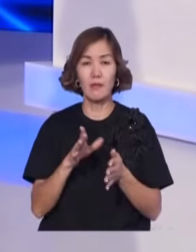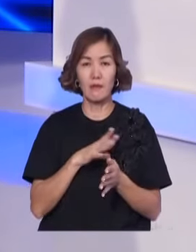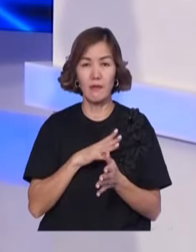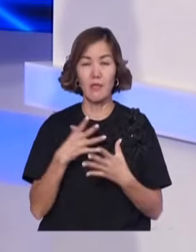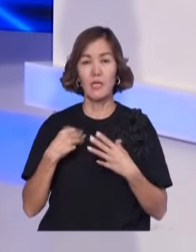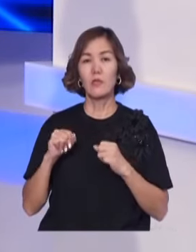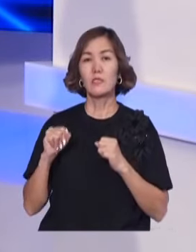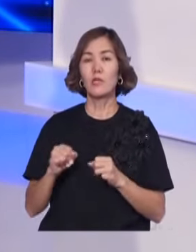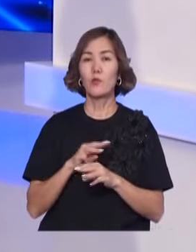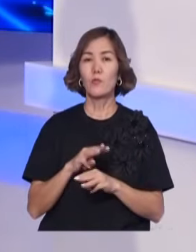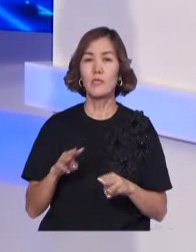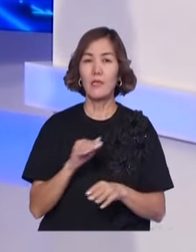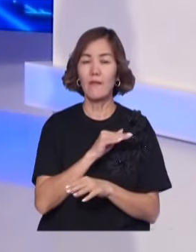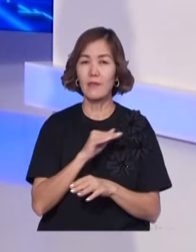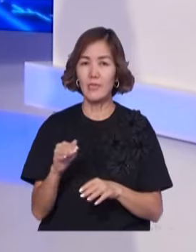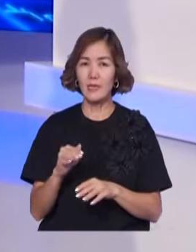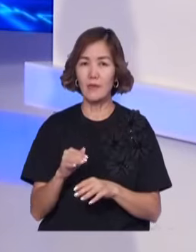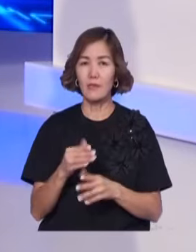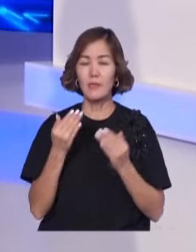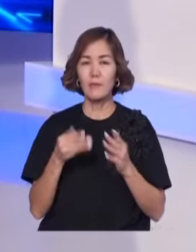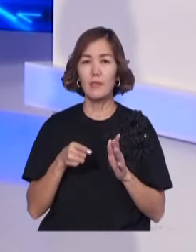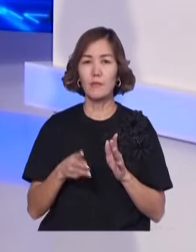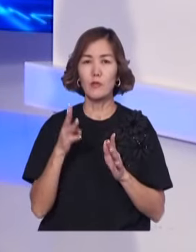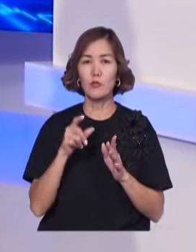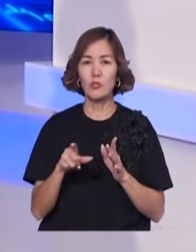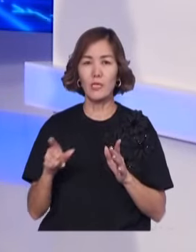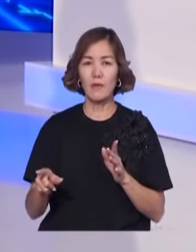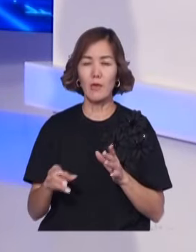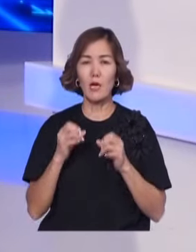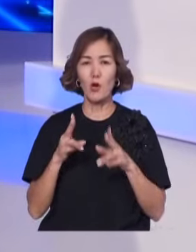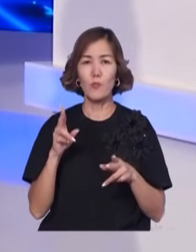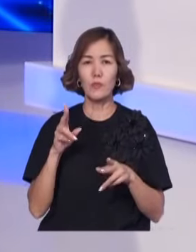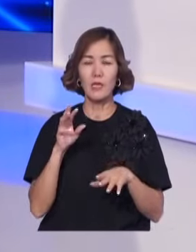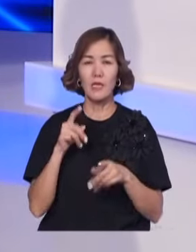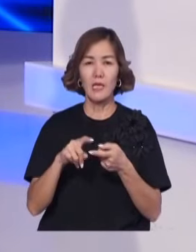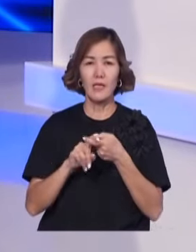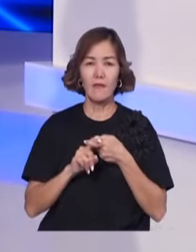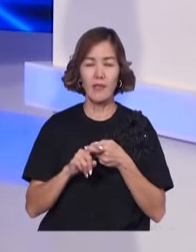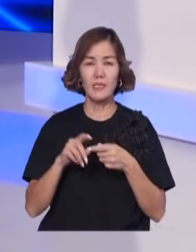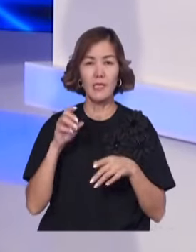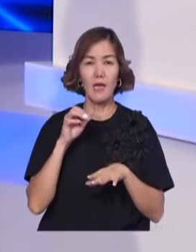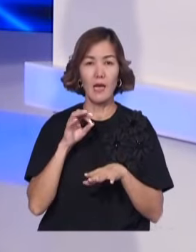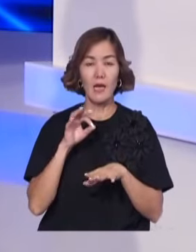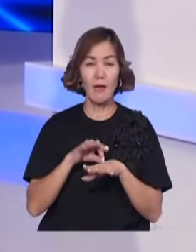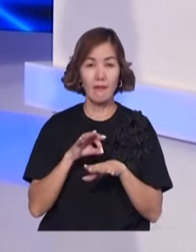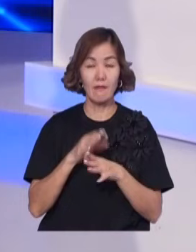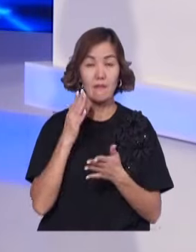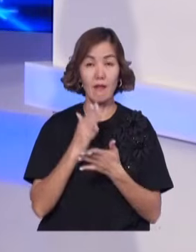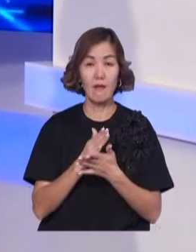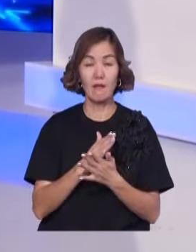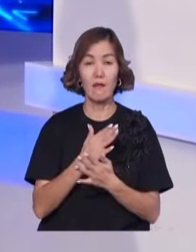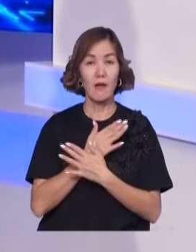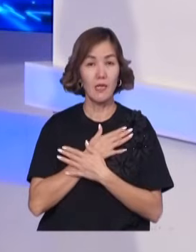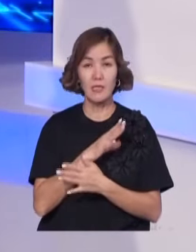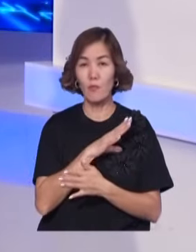етілген. Денсаулық сақтау министрлігінің ресми мәліметінше биыл 1300-ге жуық адамнан қауіпті инфекция анықталыпты. Қаза болғандар